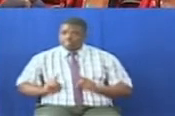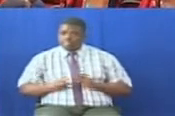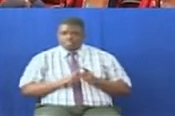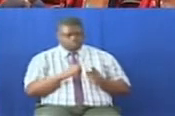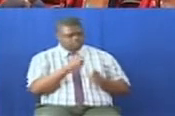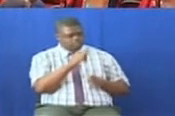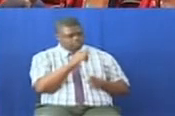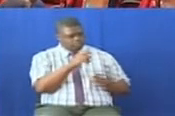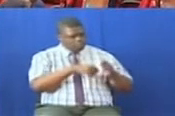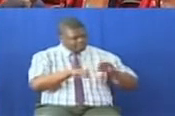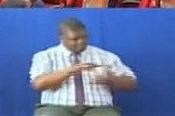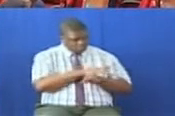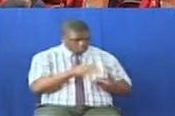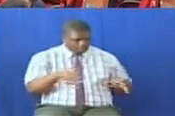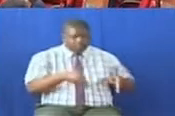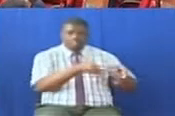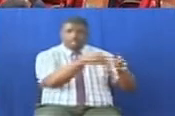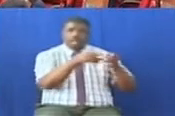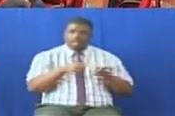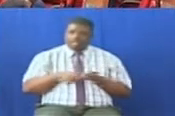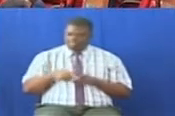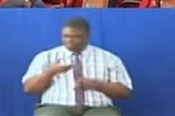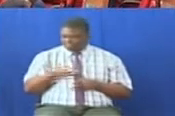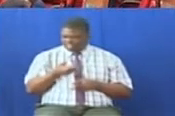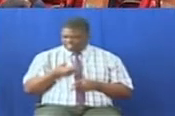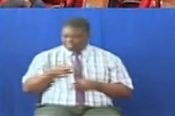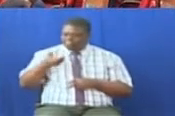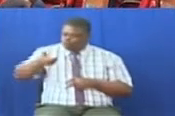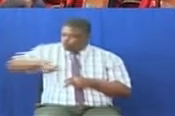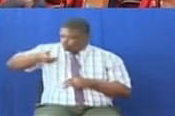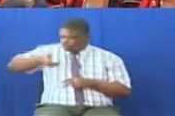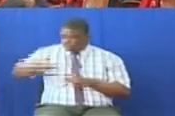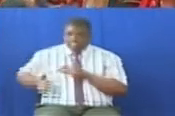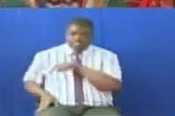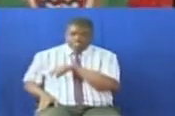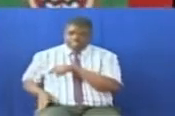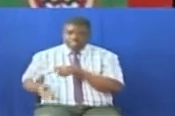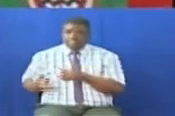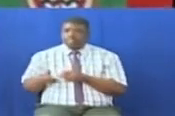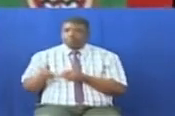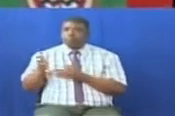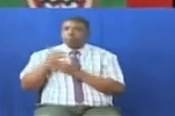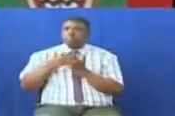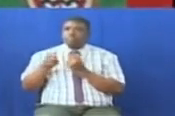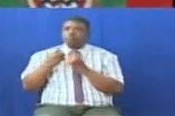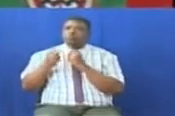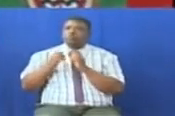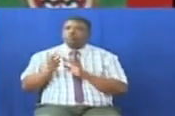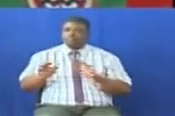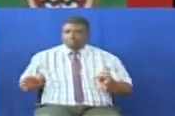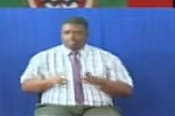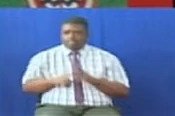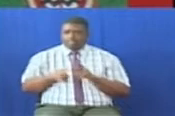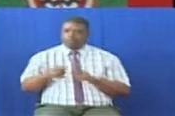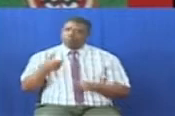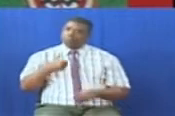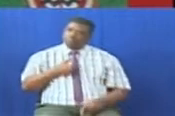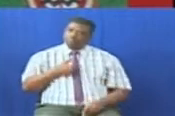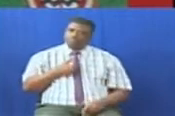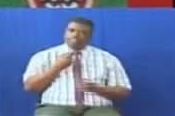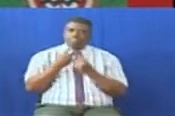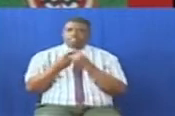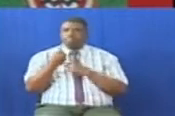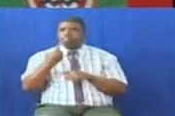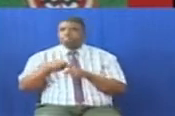wa mitaa na wenye viti wa vitongoji na vijiji. Baadhi wamekwisha liongelea, lakini Mheshimiwa Naibu Spika, nimekuwa ninalisema mara